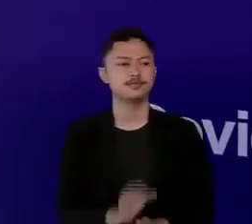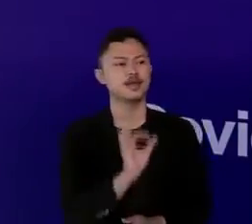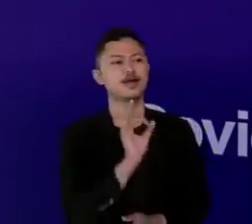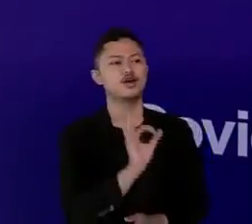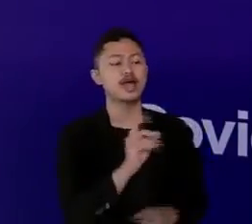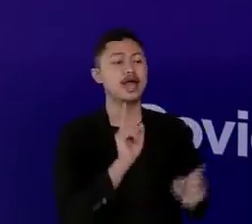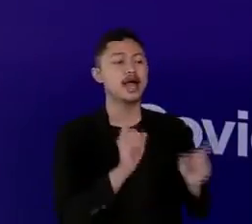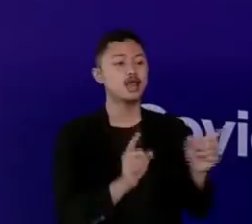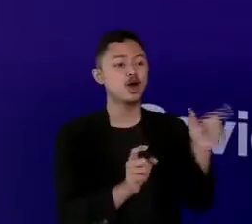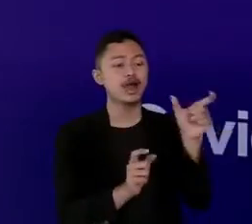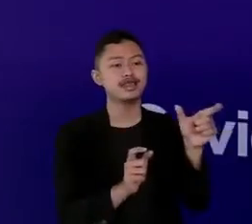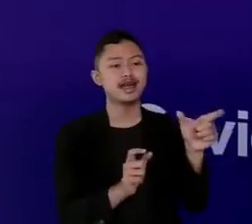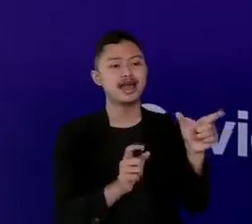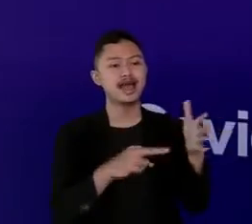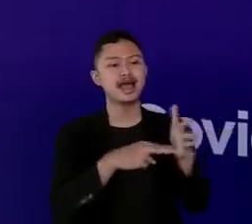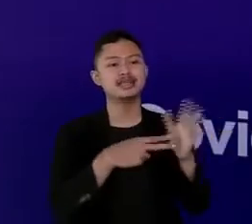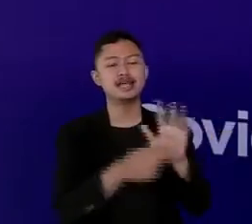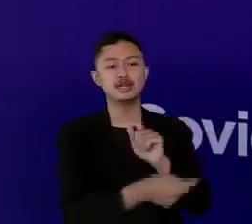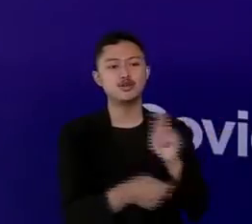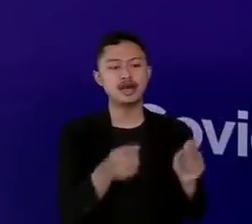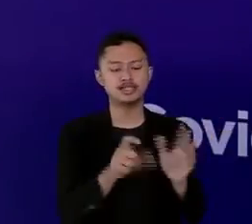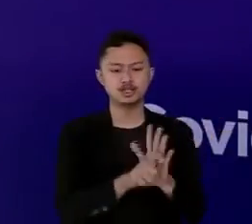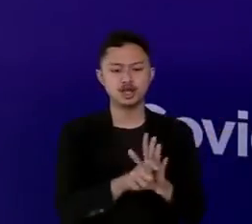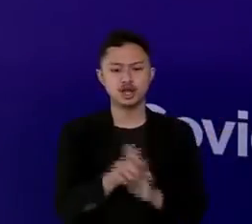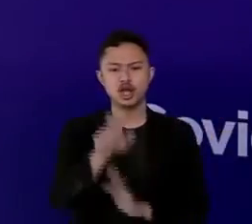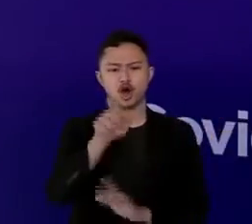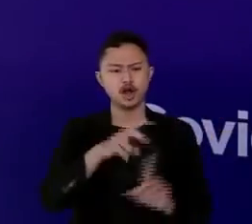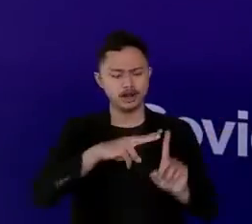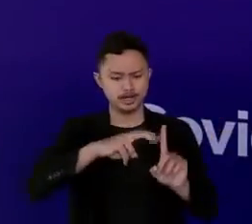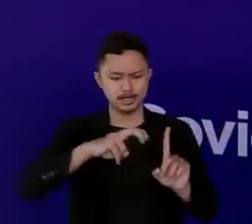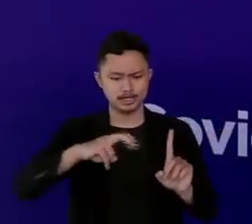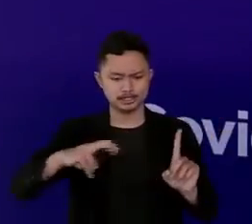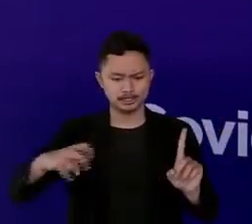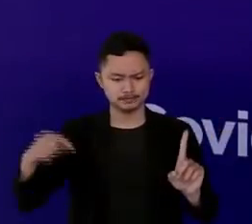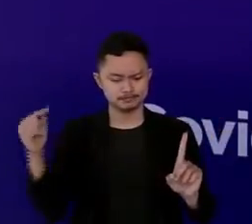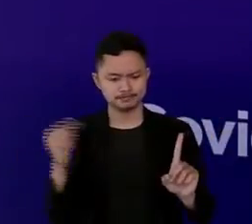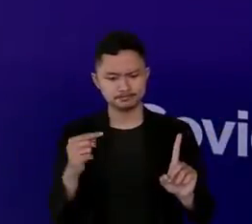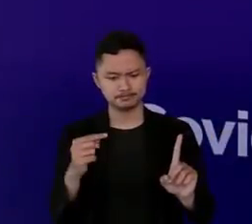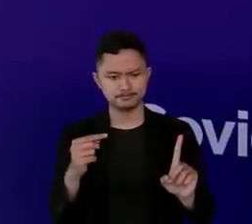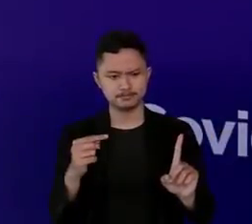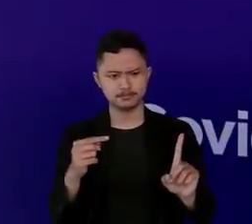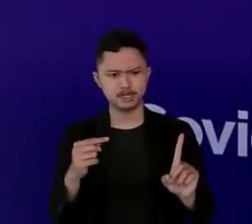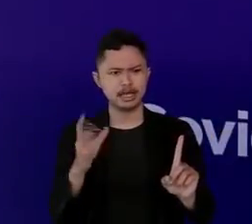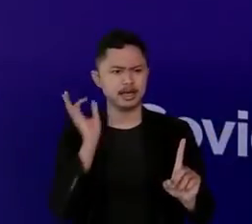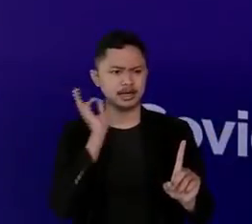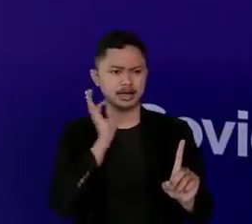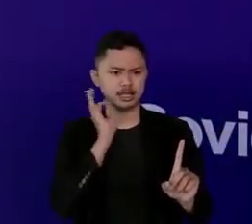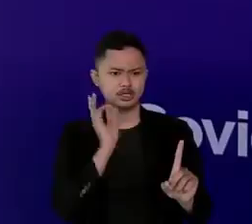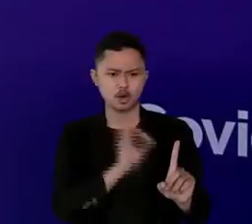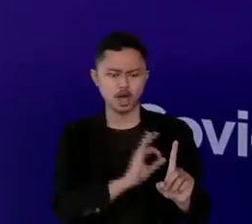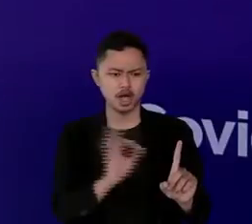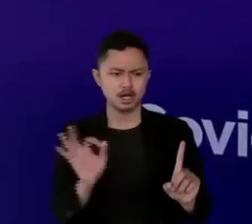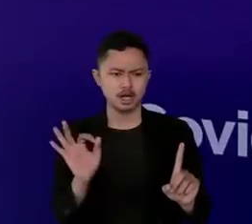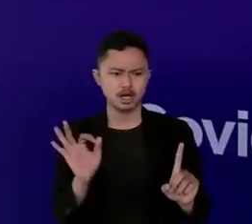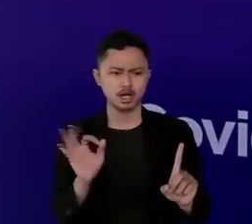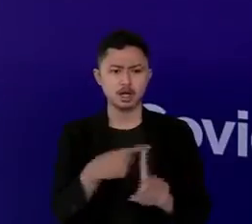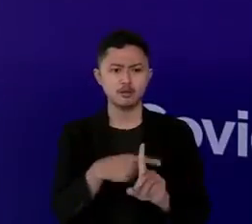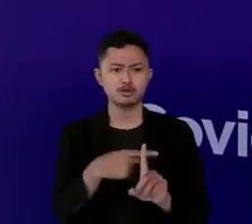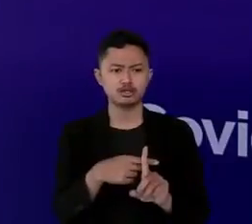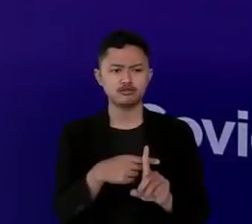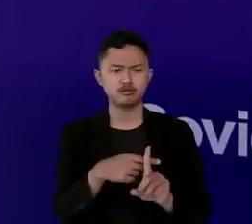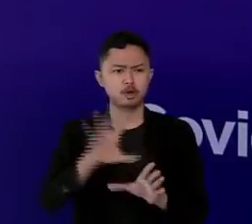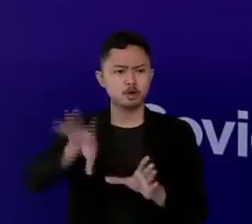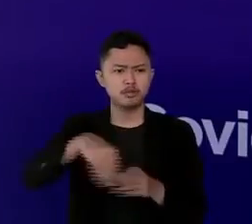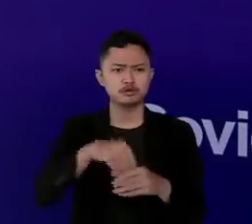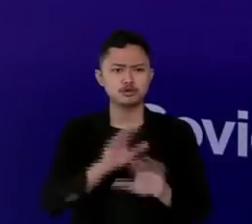redefinisi dengan menganggap bahwa orang yang ditres kemudian eh gejala tanpa gejala ternyata